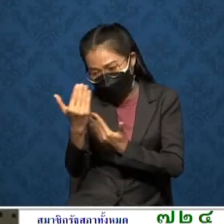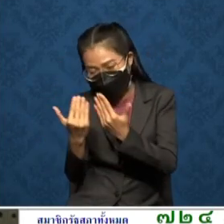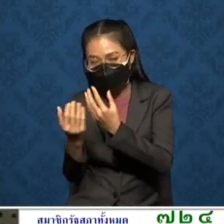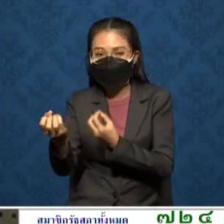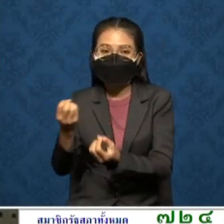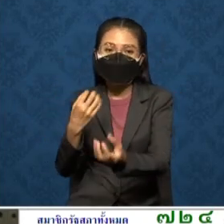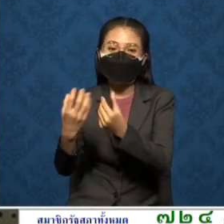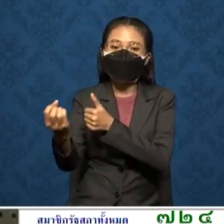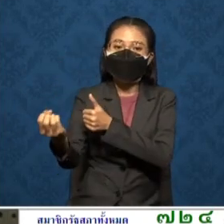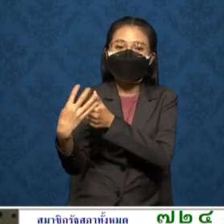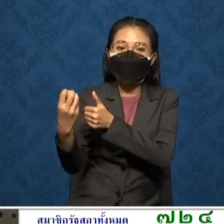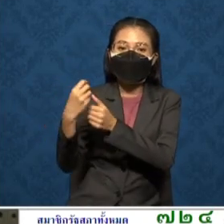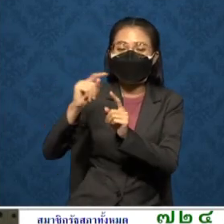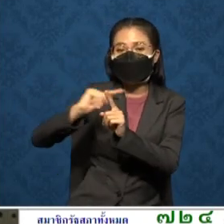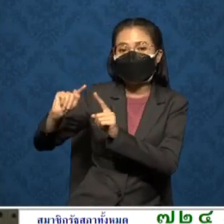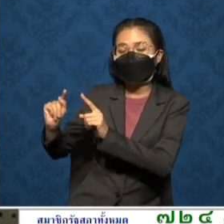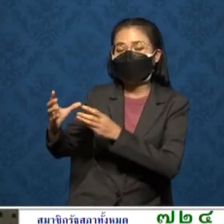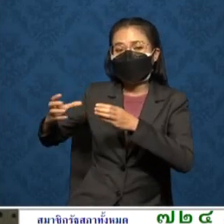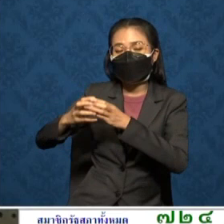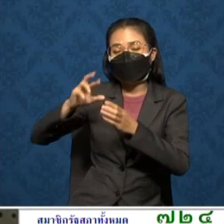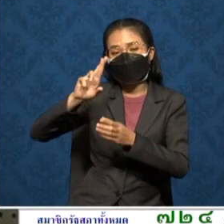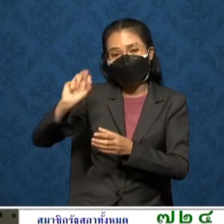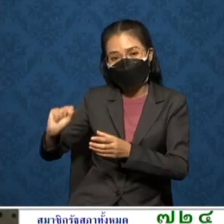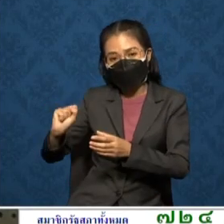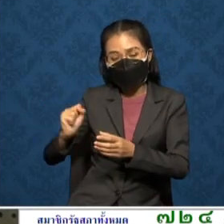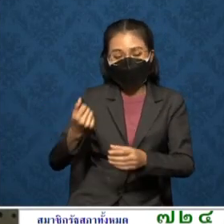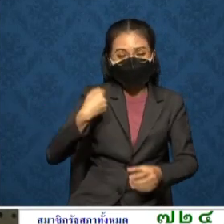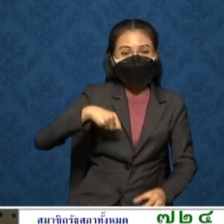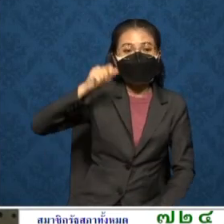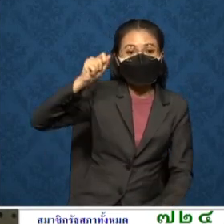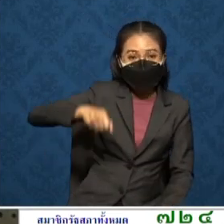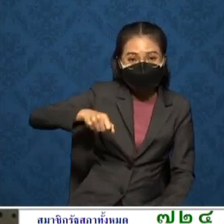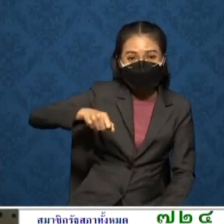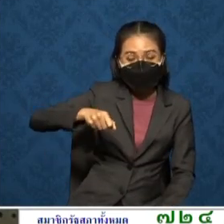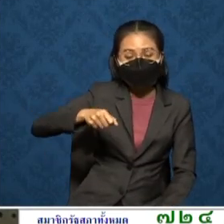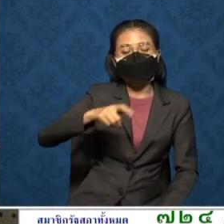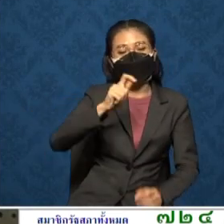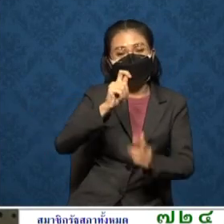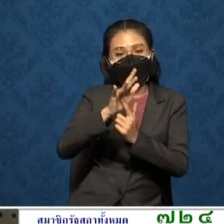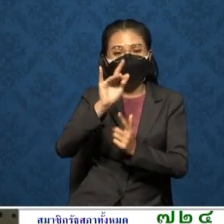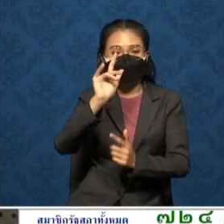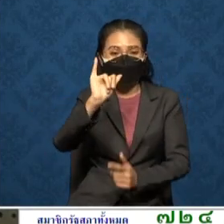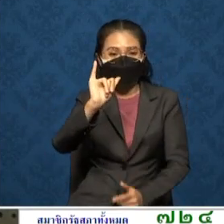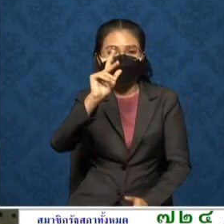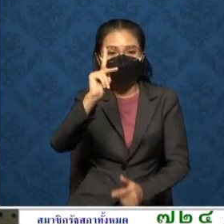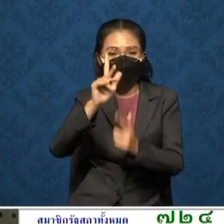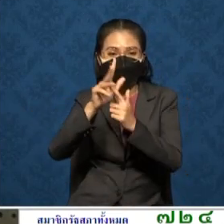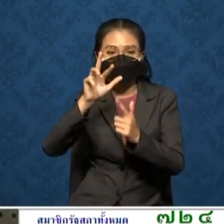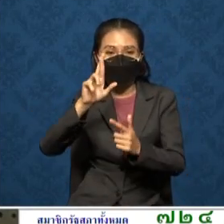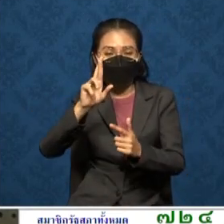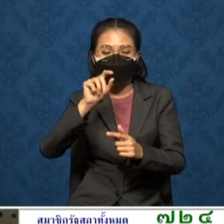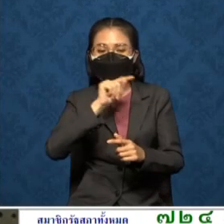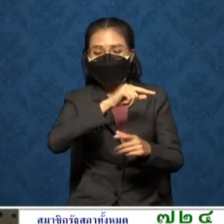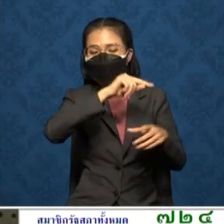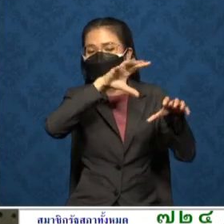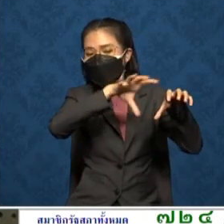งานทางรัฐสภาของท่านประธานหน่วยงานทางศาลหน่วยงานทางอัยการเขายังไม่ได้แสดงความพร้อม